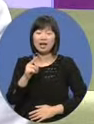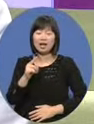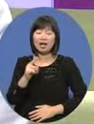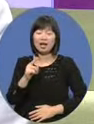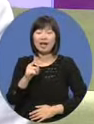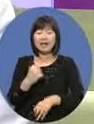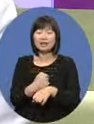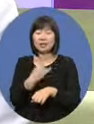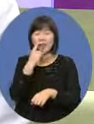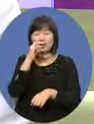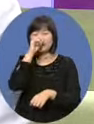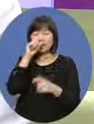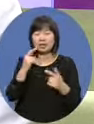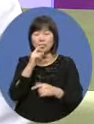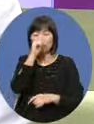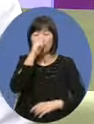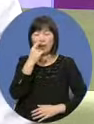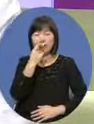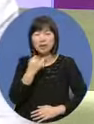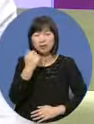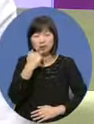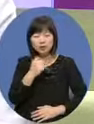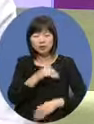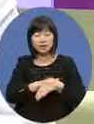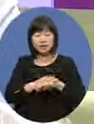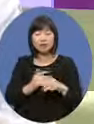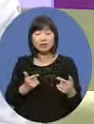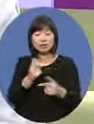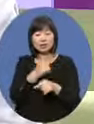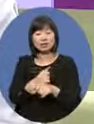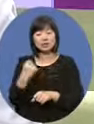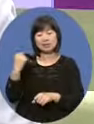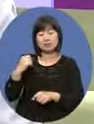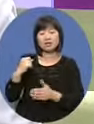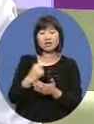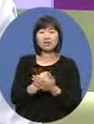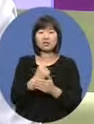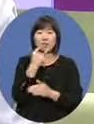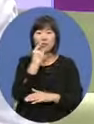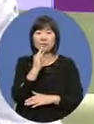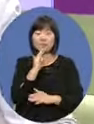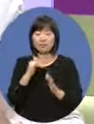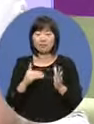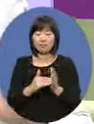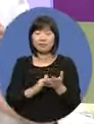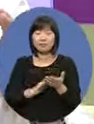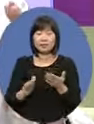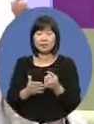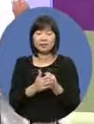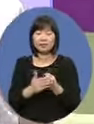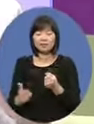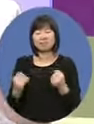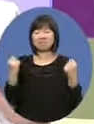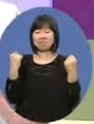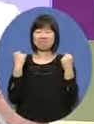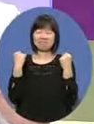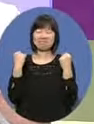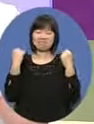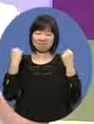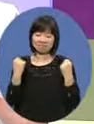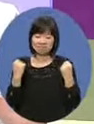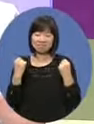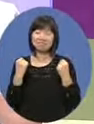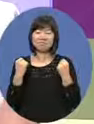엄마가 아니에요. 좋은 엄마는 어떤 엄마냐면 잘 조절해 줄 수 있는 힘을 갖고 있는 엄마 입니다. 그래야 아이들이 이렇게 든든하게